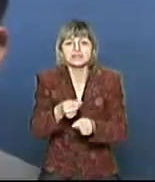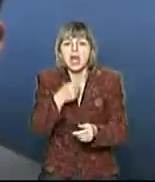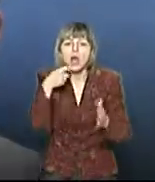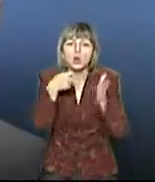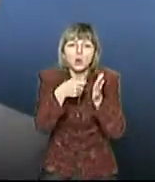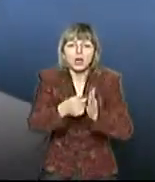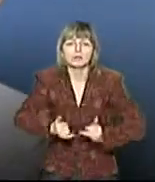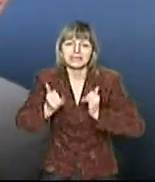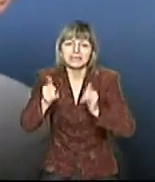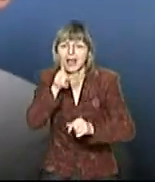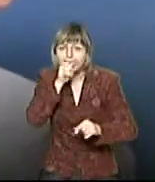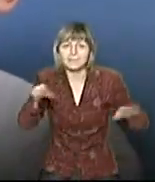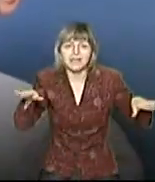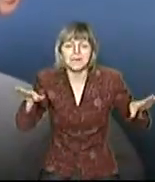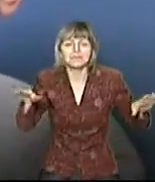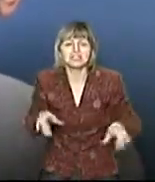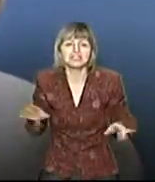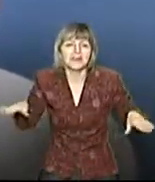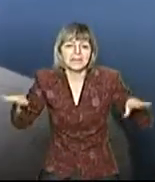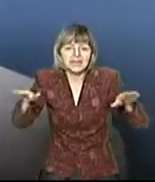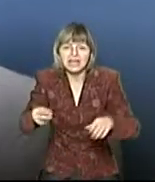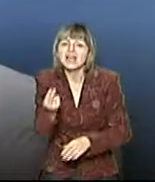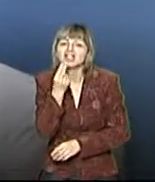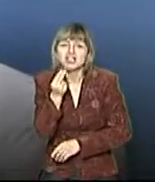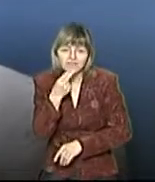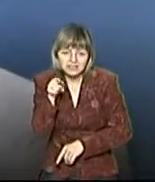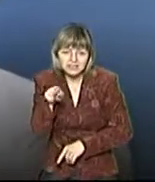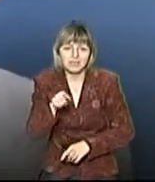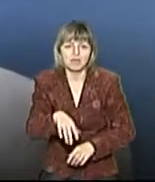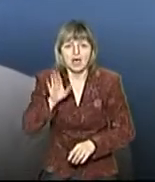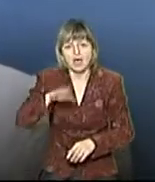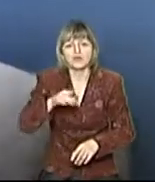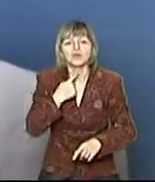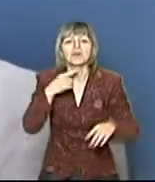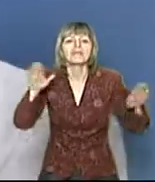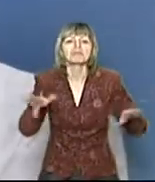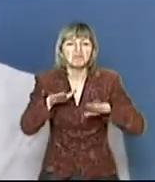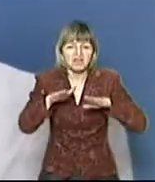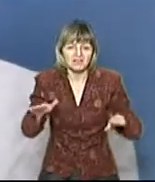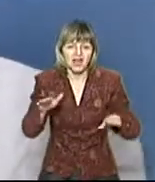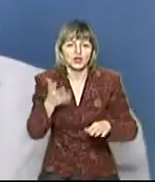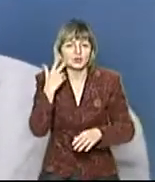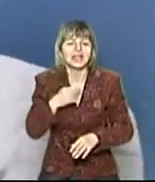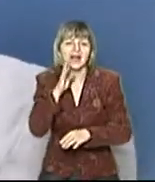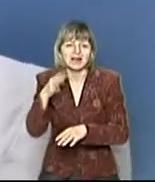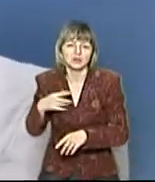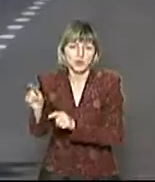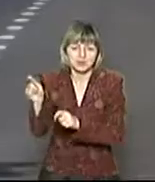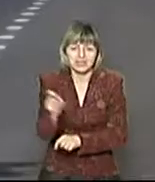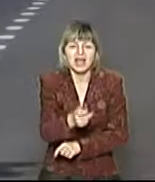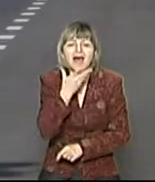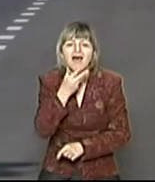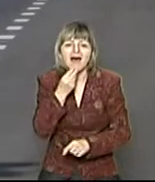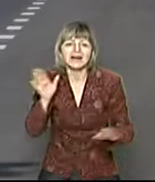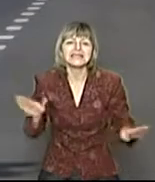для пташечок. Пташечки прилітають, живляться ними, так? А потім співають мені, коли я вранці приїжджаю, гарні пісні. І